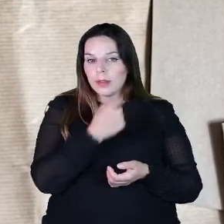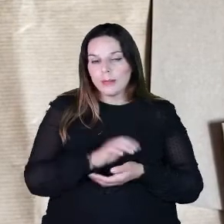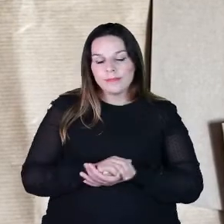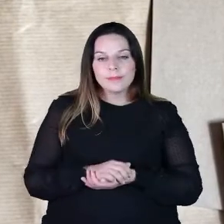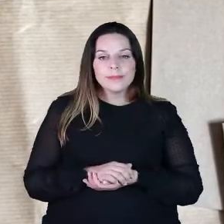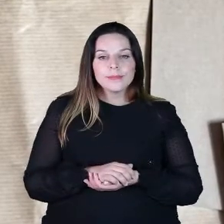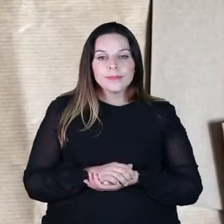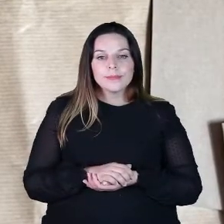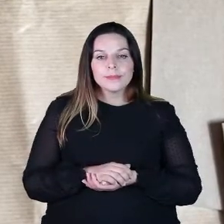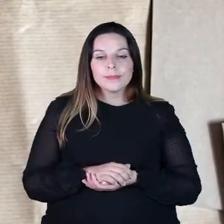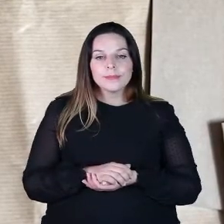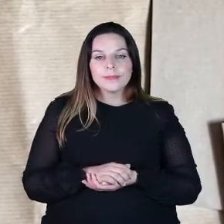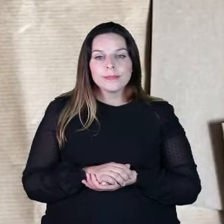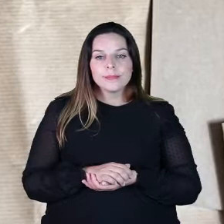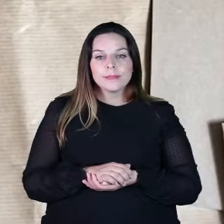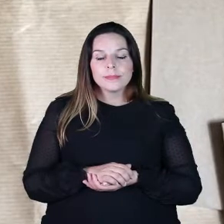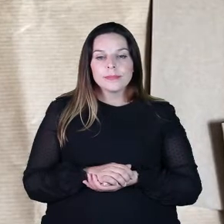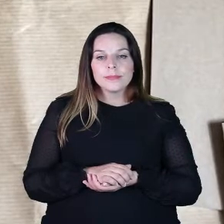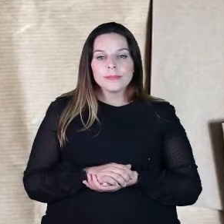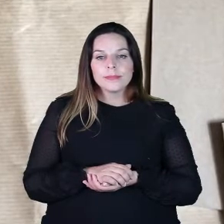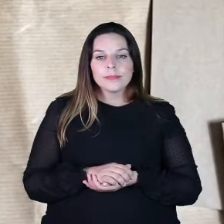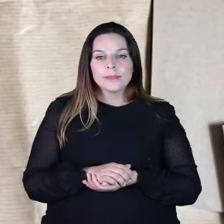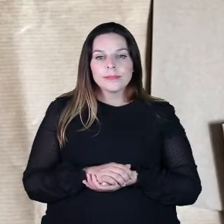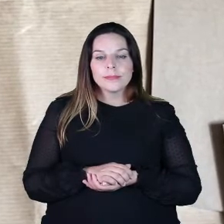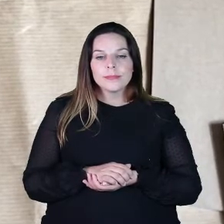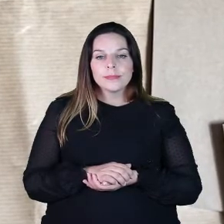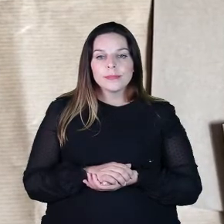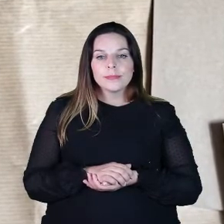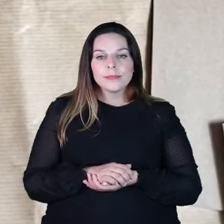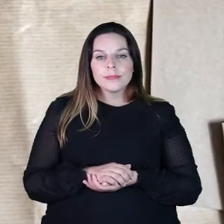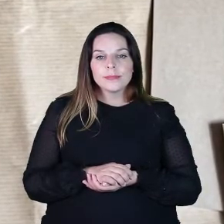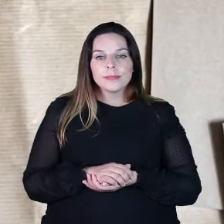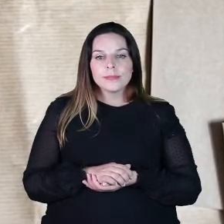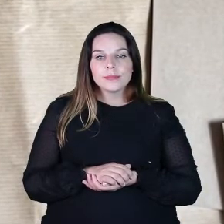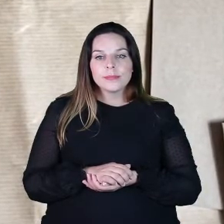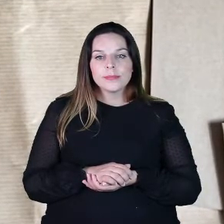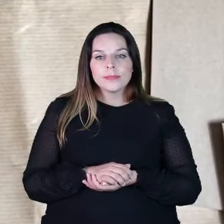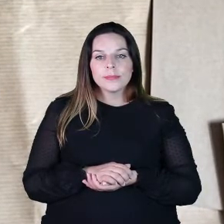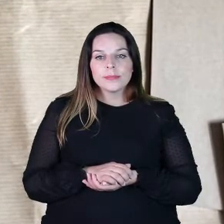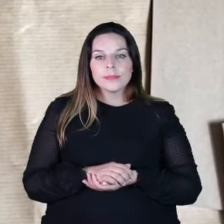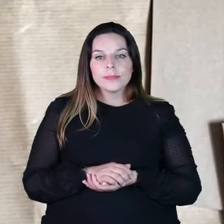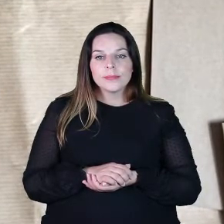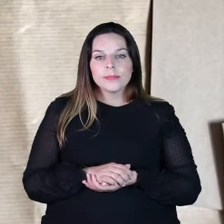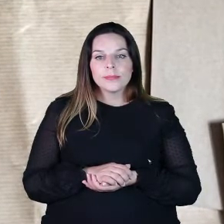jej. W naszej paszczy, która nam powstała z linii kartki.